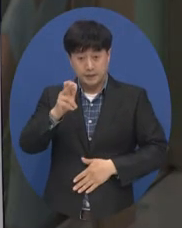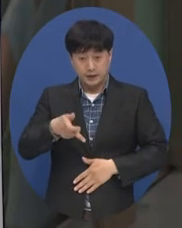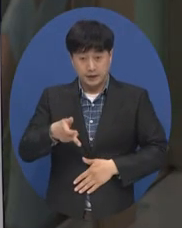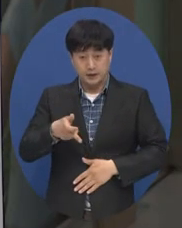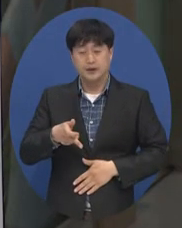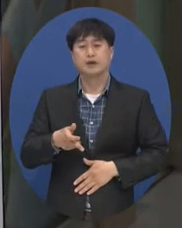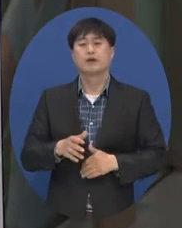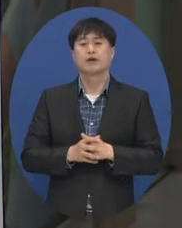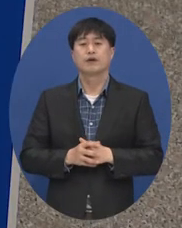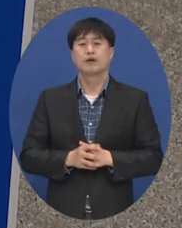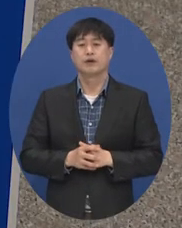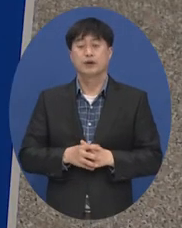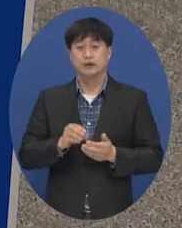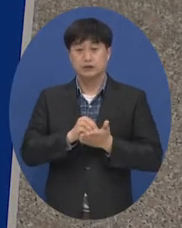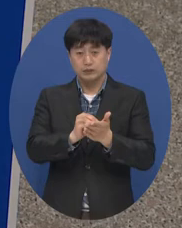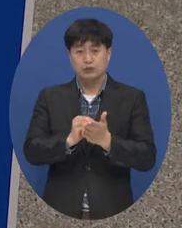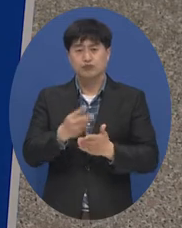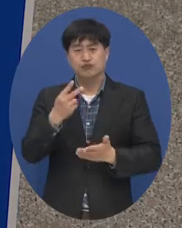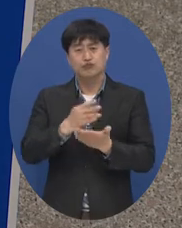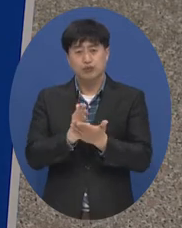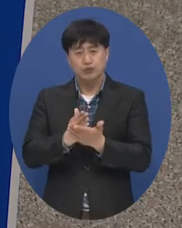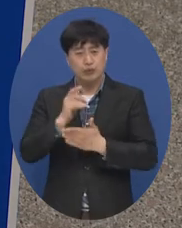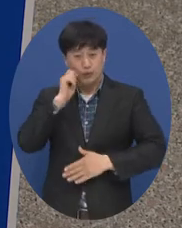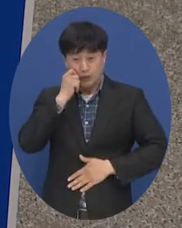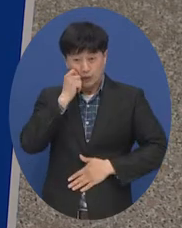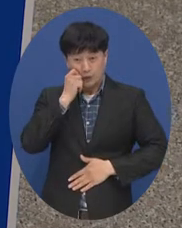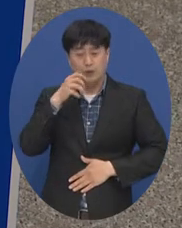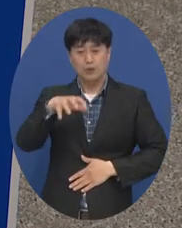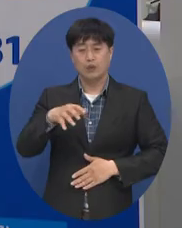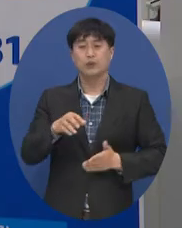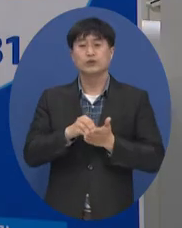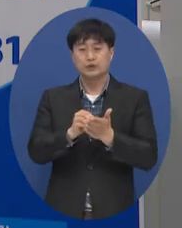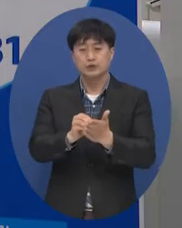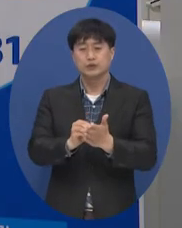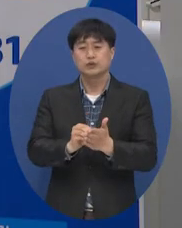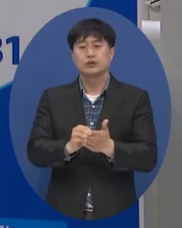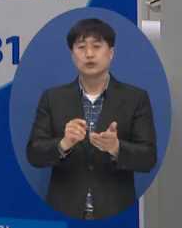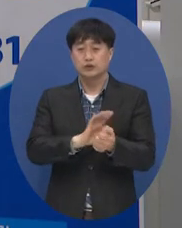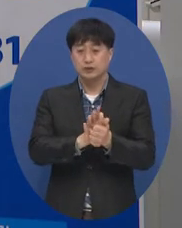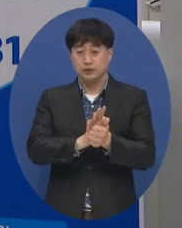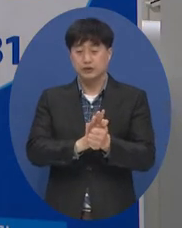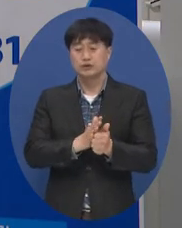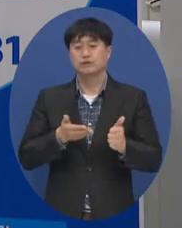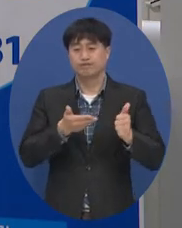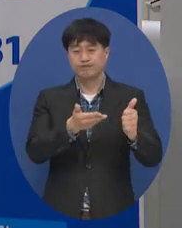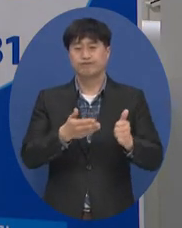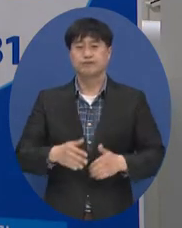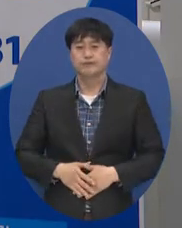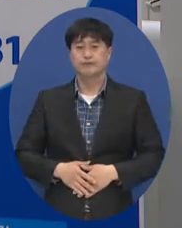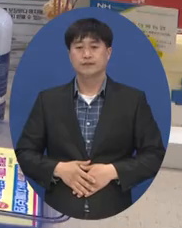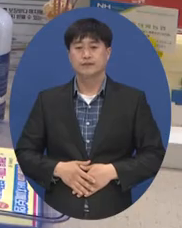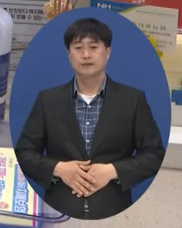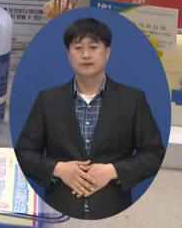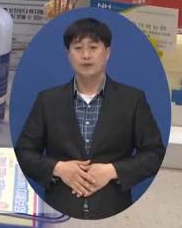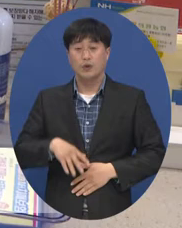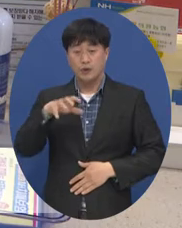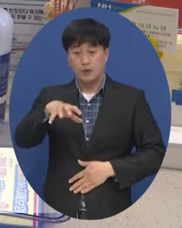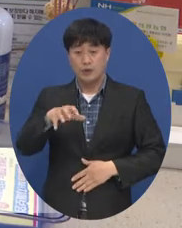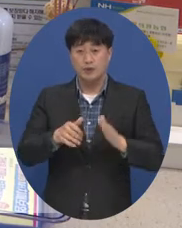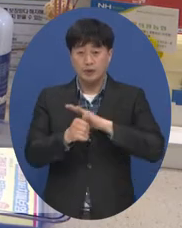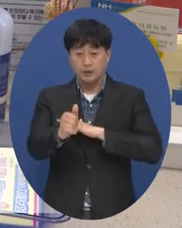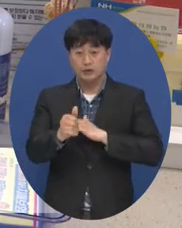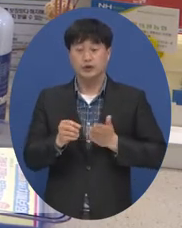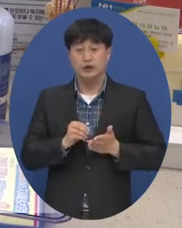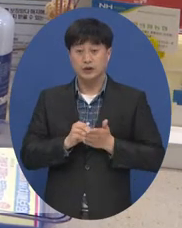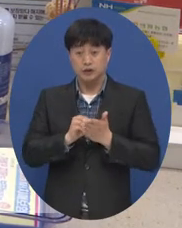있는데 이 두 종류의 사용이 어려운 사람들을 위해 현장 접수로 행정 서비스를 다양하게 연 것. 현장에